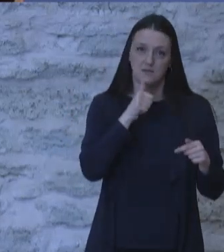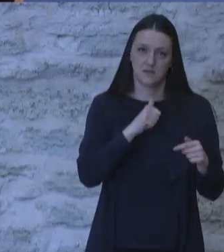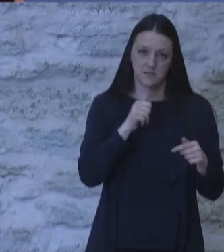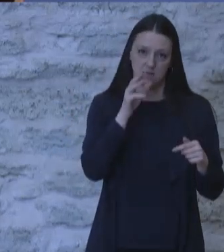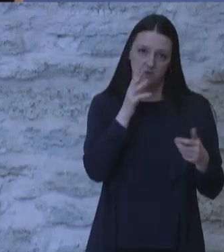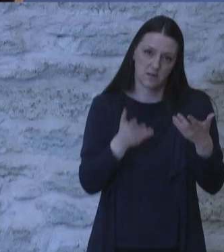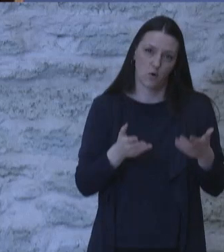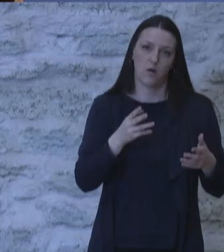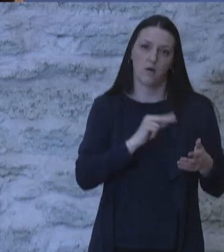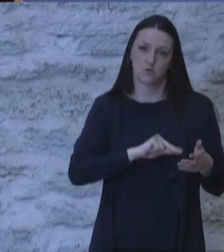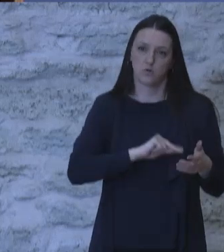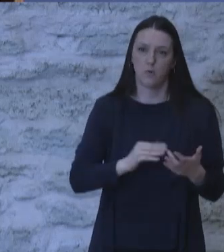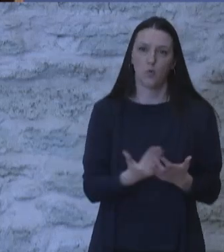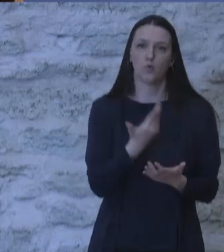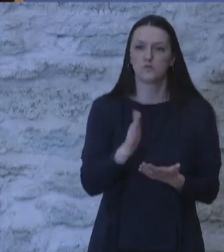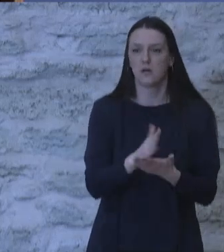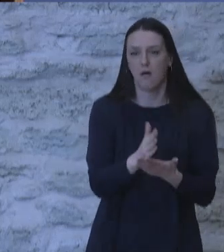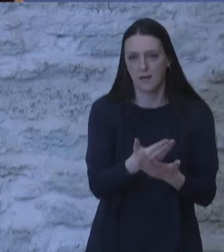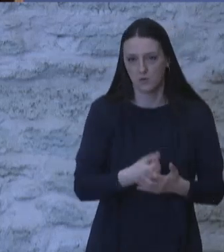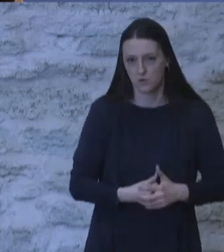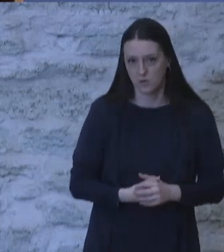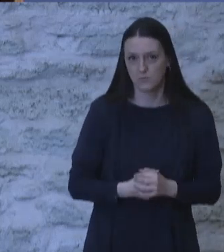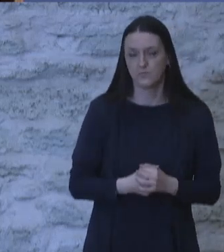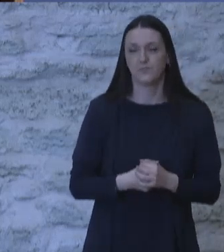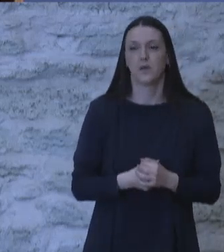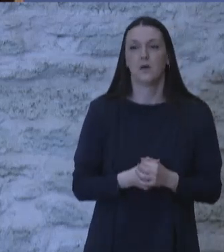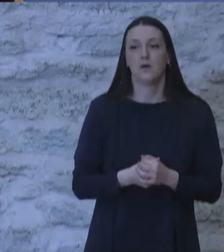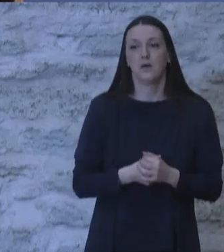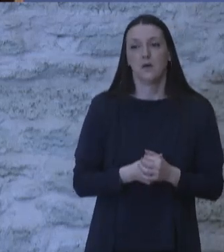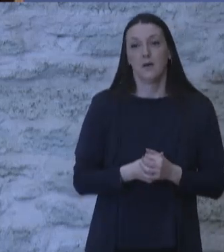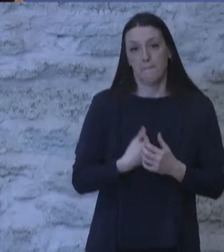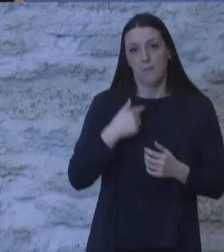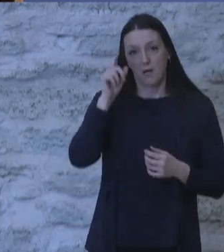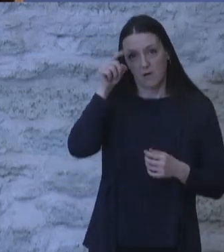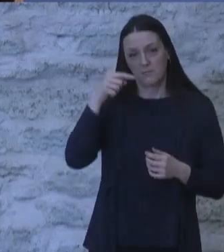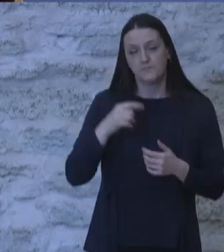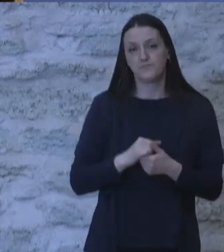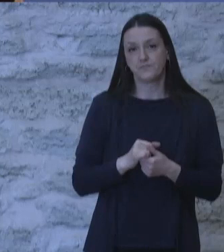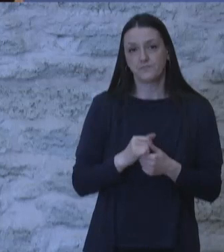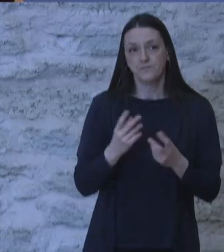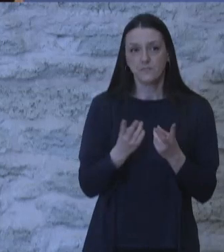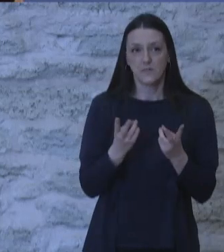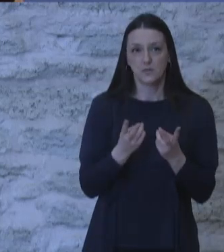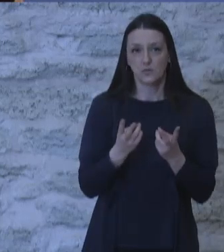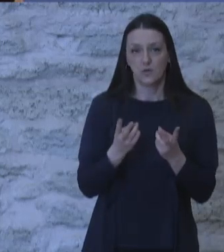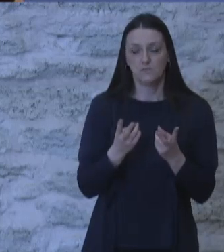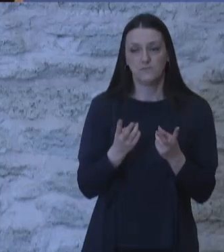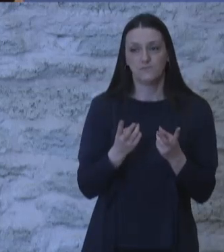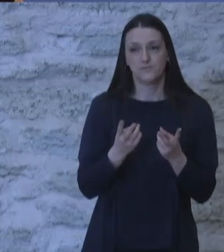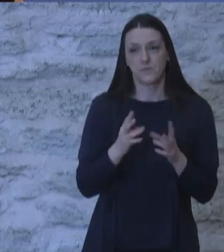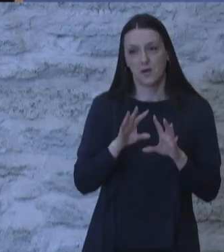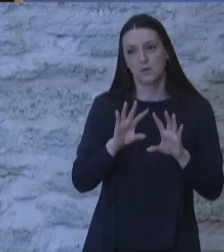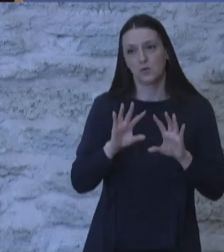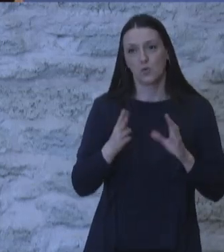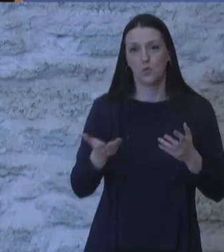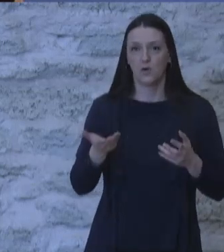kasutama ja mill moel me neid kuskil rakendame. nii, et ma arvan, et see, kui me